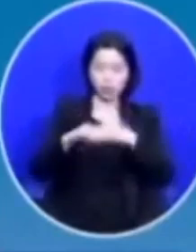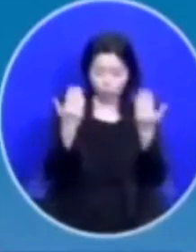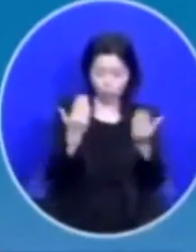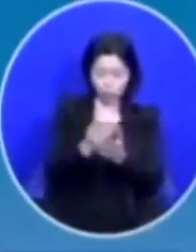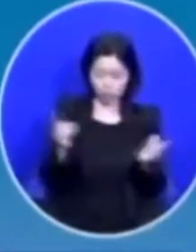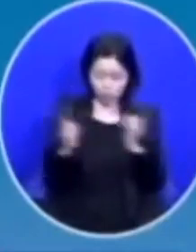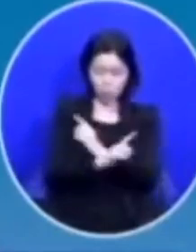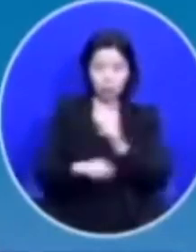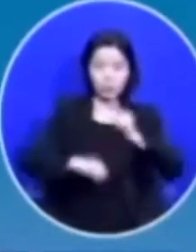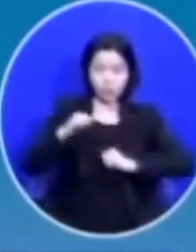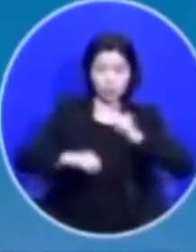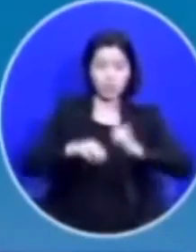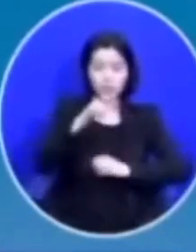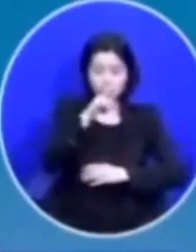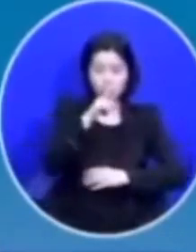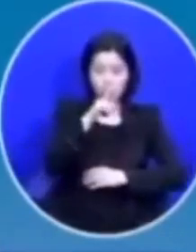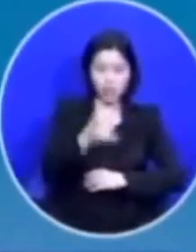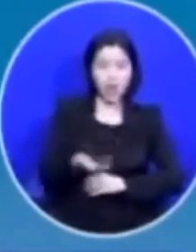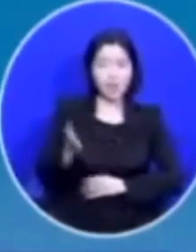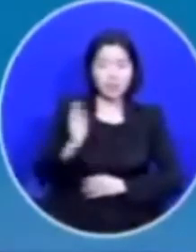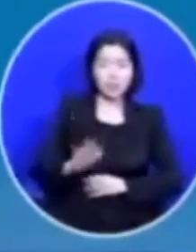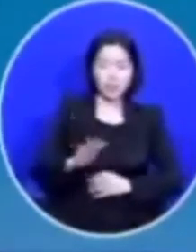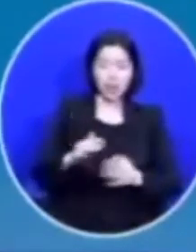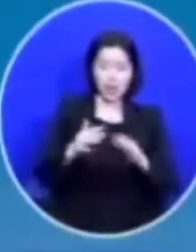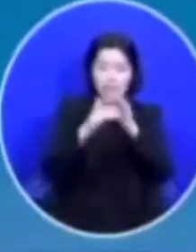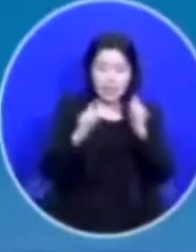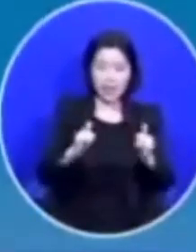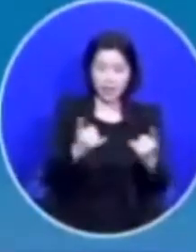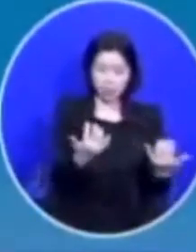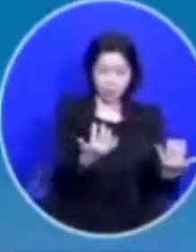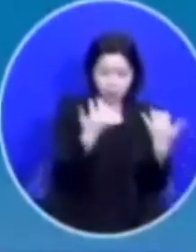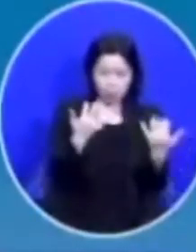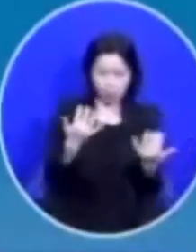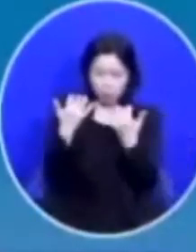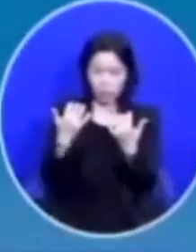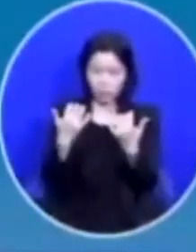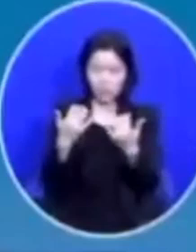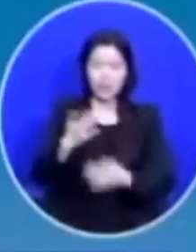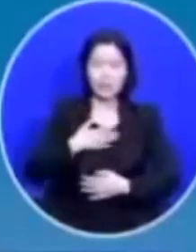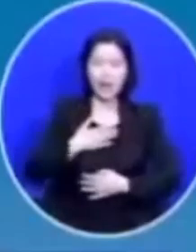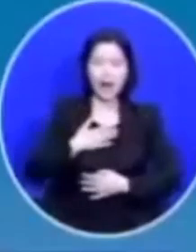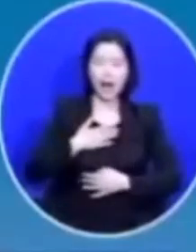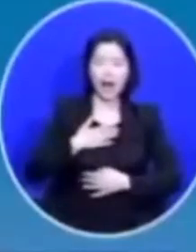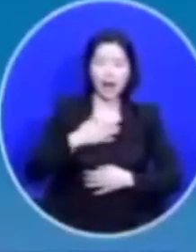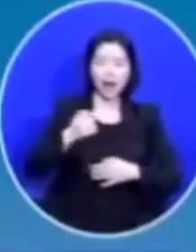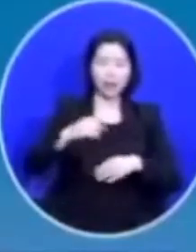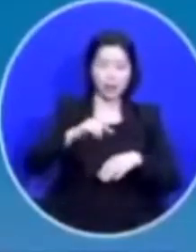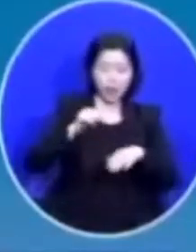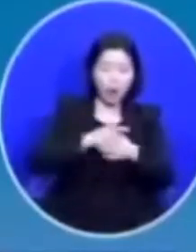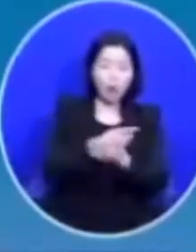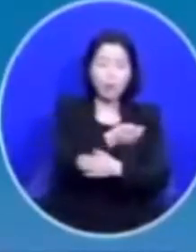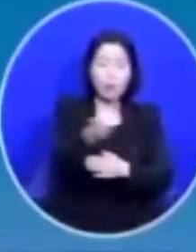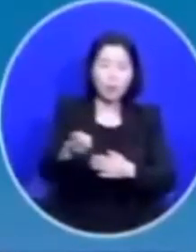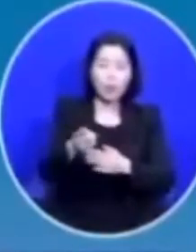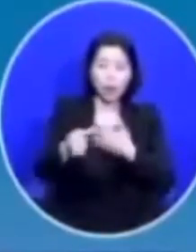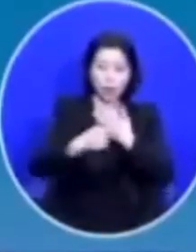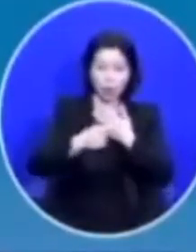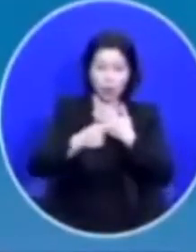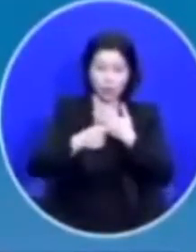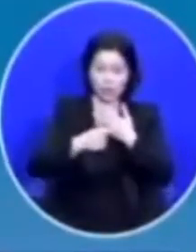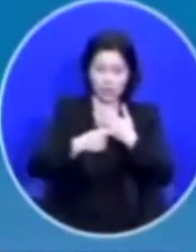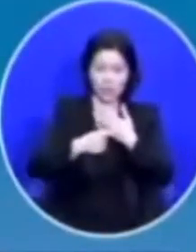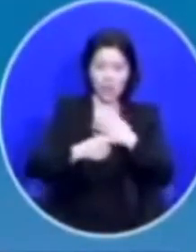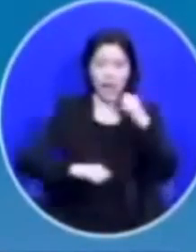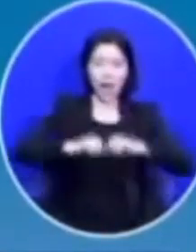있죠 그러나 사람들이 나를 보는 것은 다 나의 외에 외모만 보는 것입니다 외적인